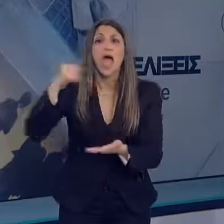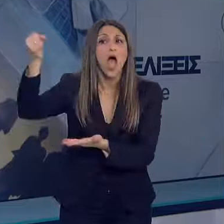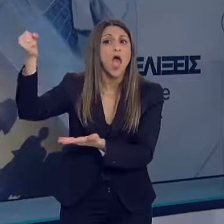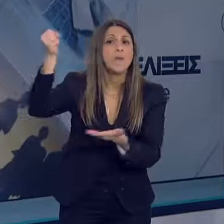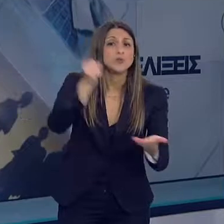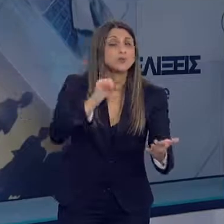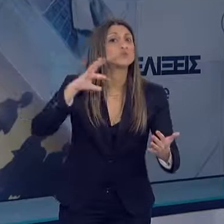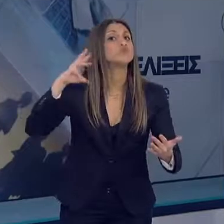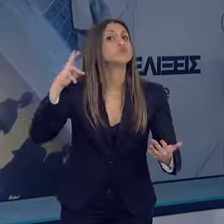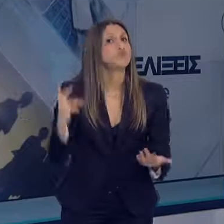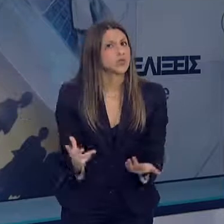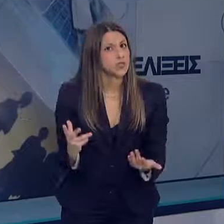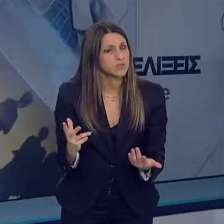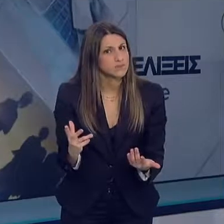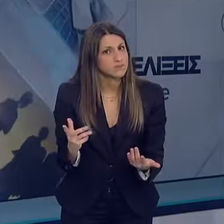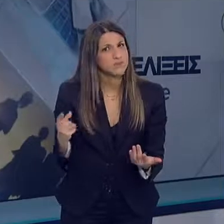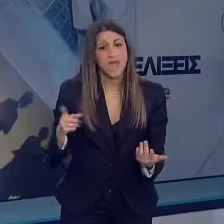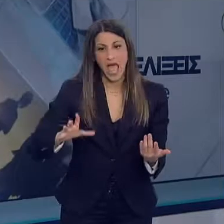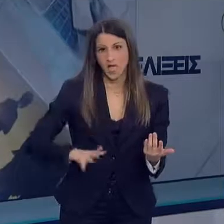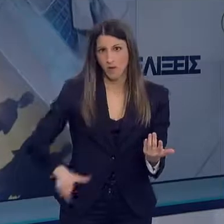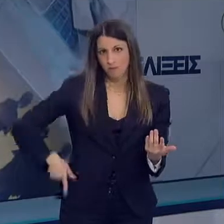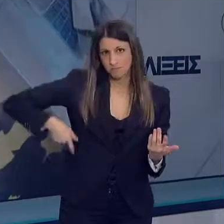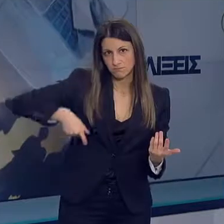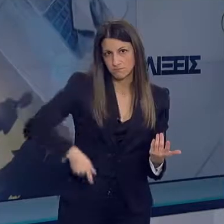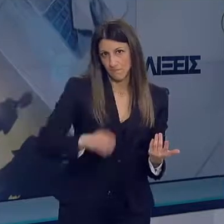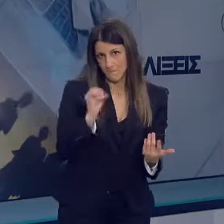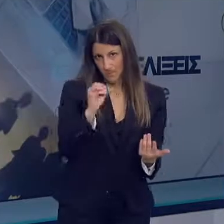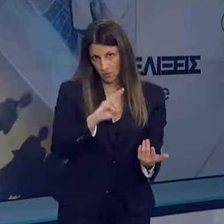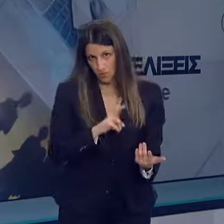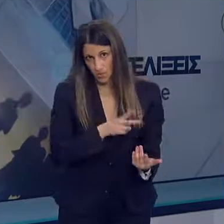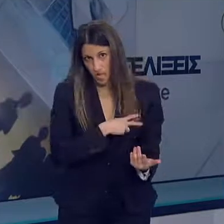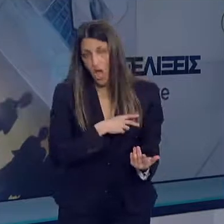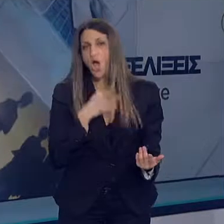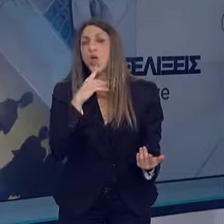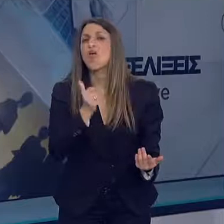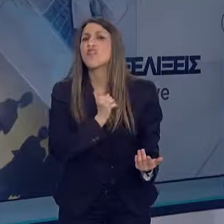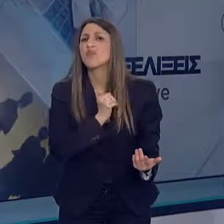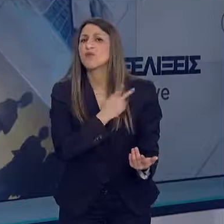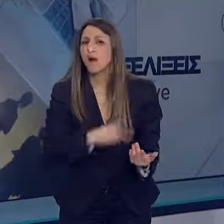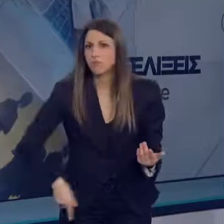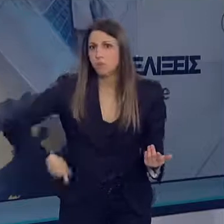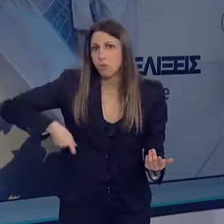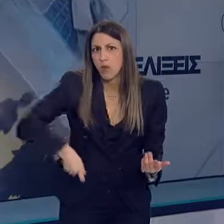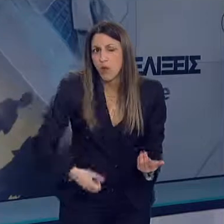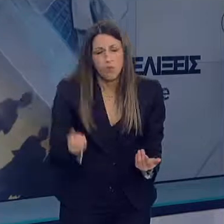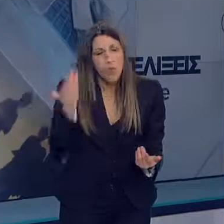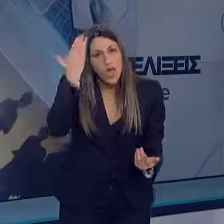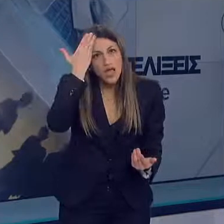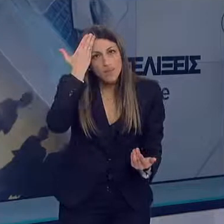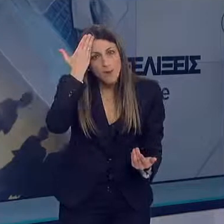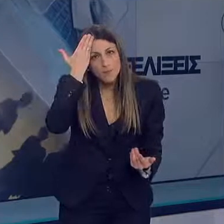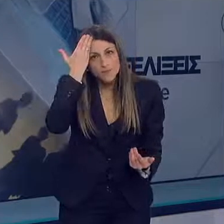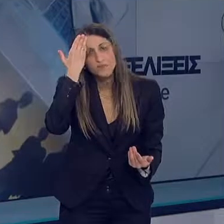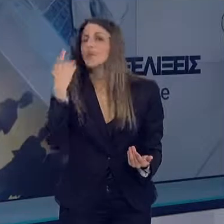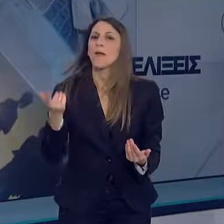τον ΕΟΠΗ τεστ με μηδενική συμμετοχή των ασφαλισμένων, διότι στον ιδιωτικό τομέα ακόμα το πληρώνουν αδρά? Η θέσπιση